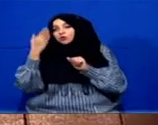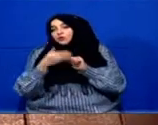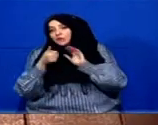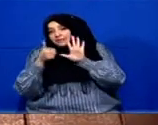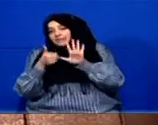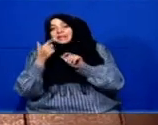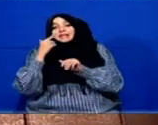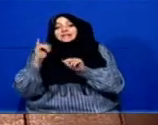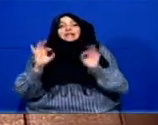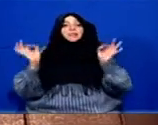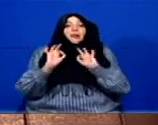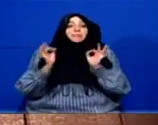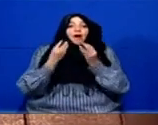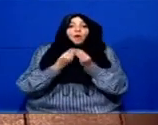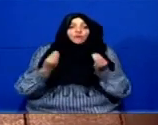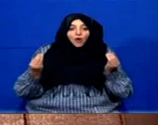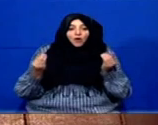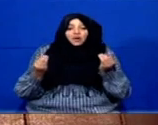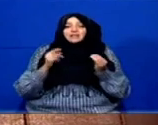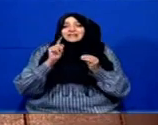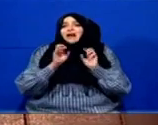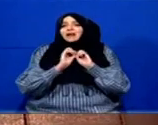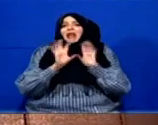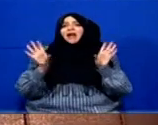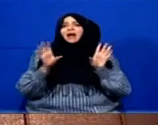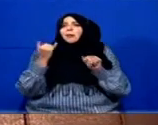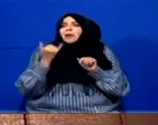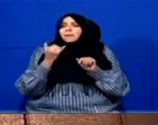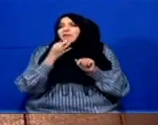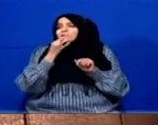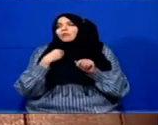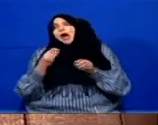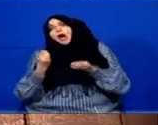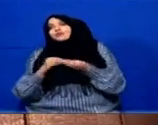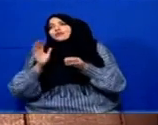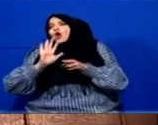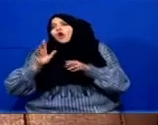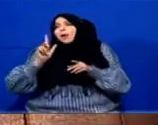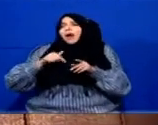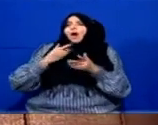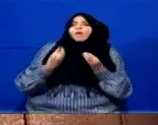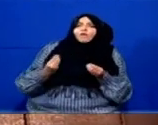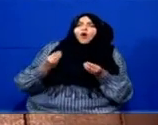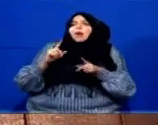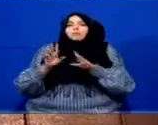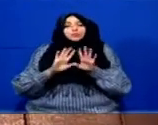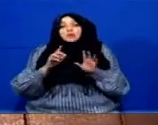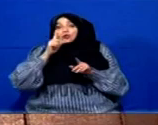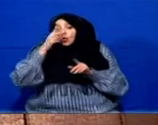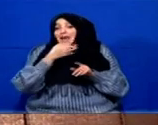طبقا للايه الواضحه فهي قطعيه في ثبوتها والقران كله